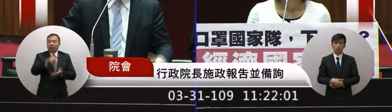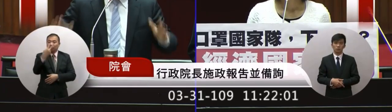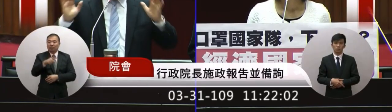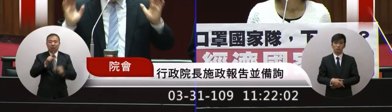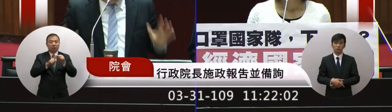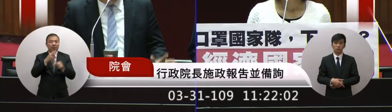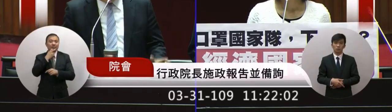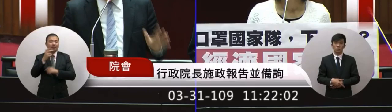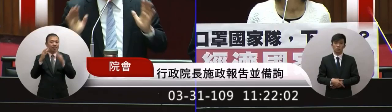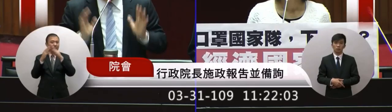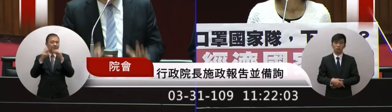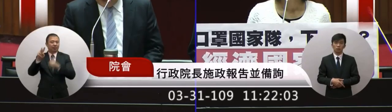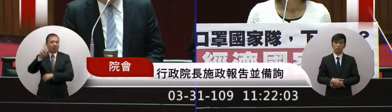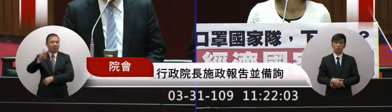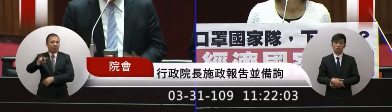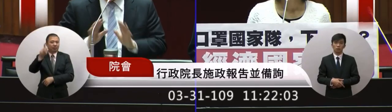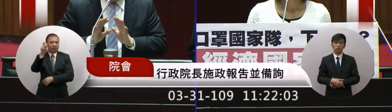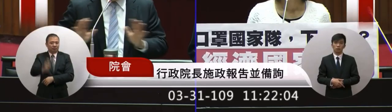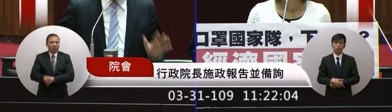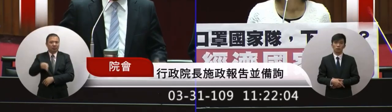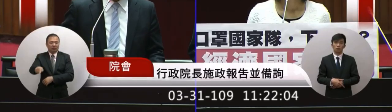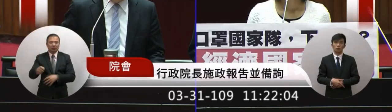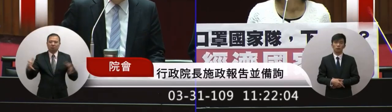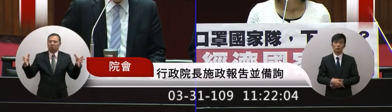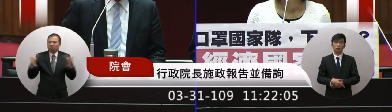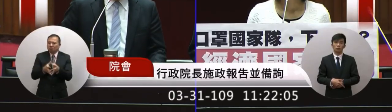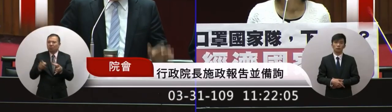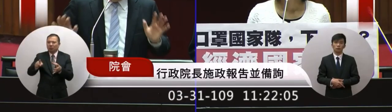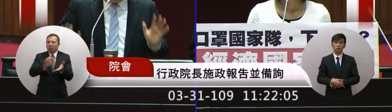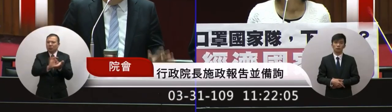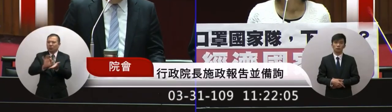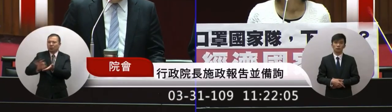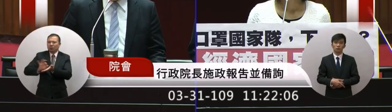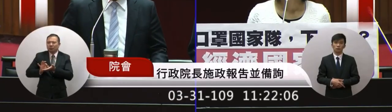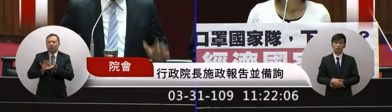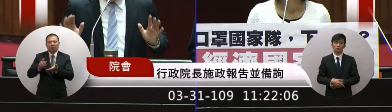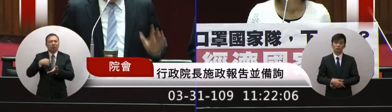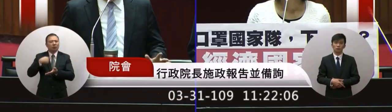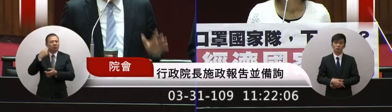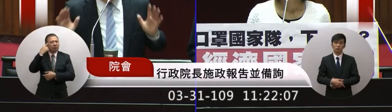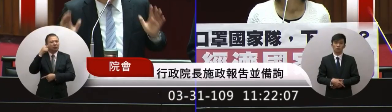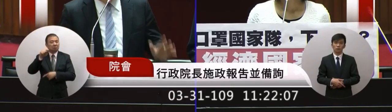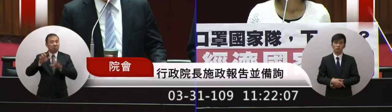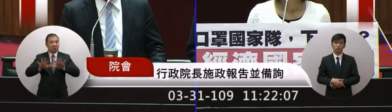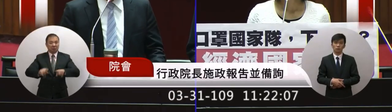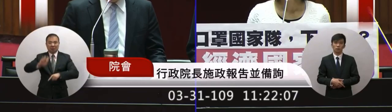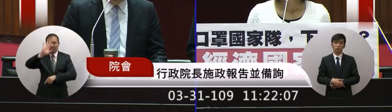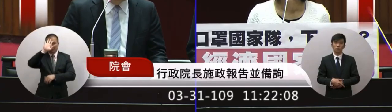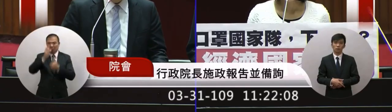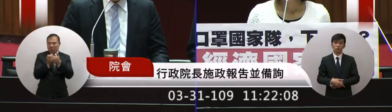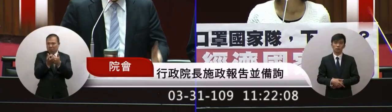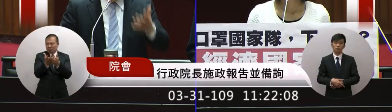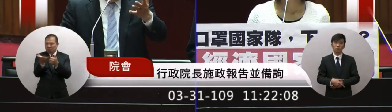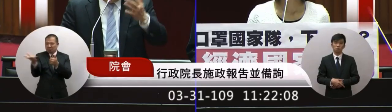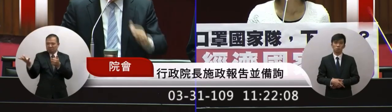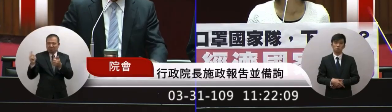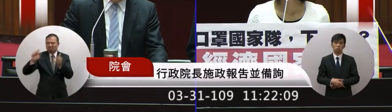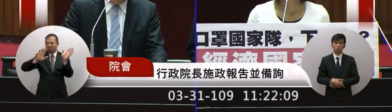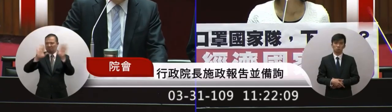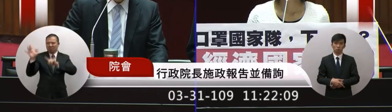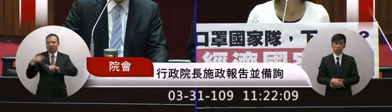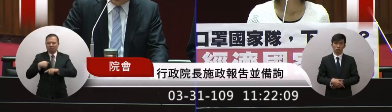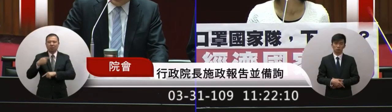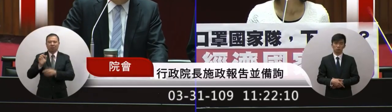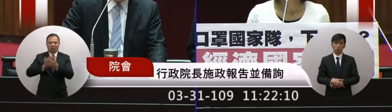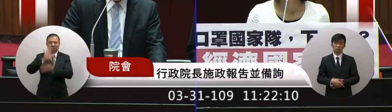2000亿，那其实。这样子看疫情的发展，是恐怕我们还要更大的投入。一如委员